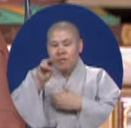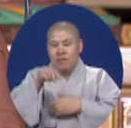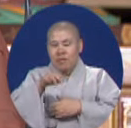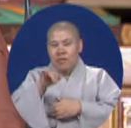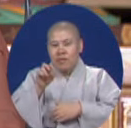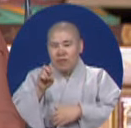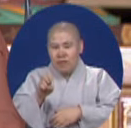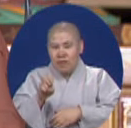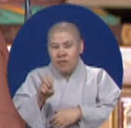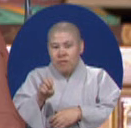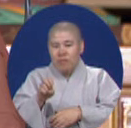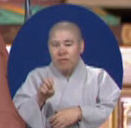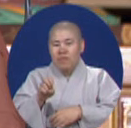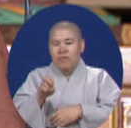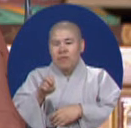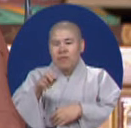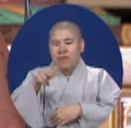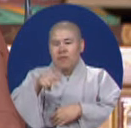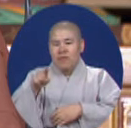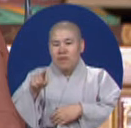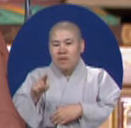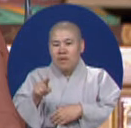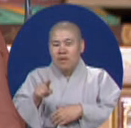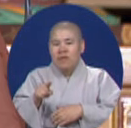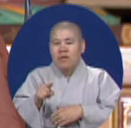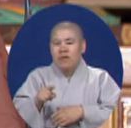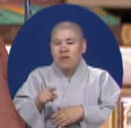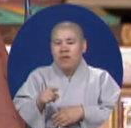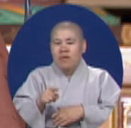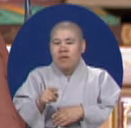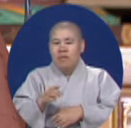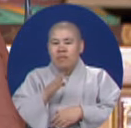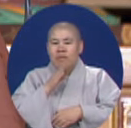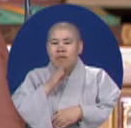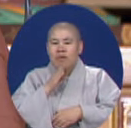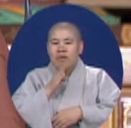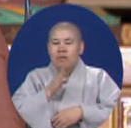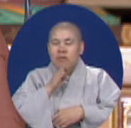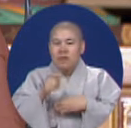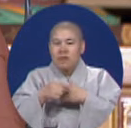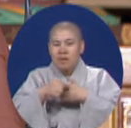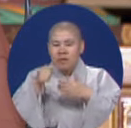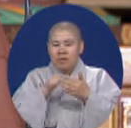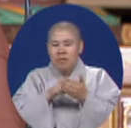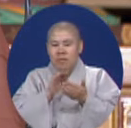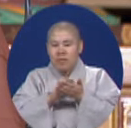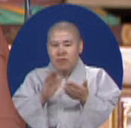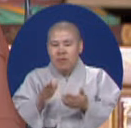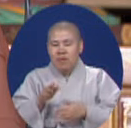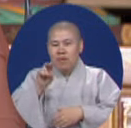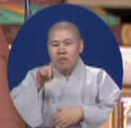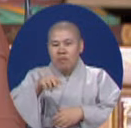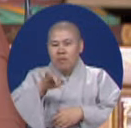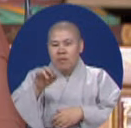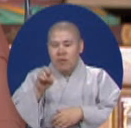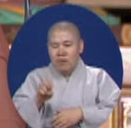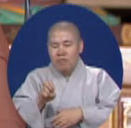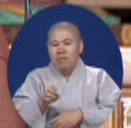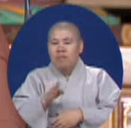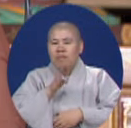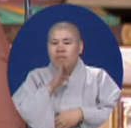무심자는 즉 진심이라. 무심이라는 건 진심이다. 참 진짜. 참 마음이다 이거예요. 무심은